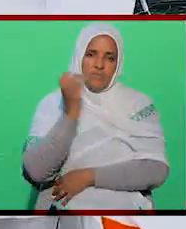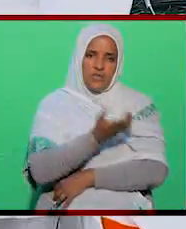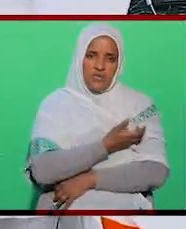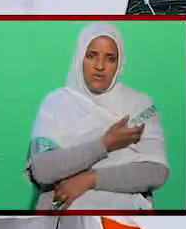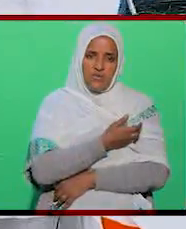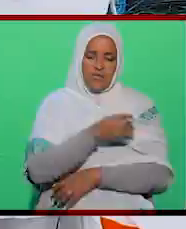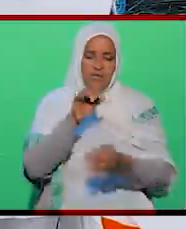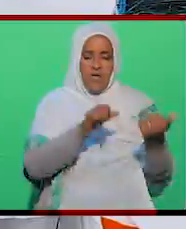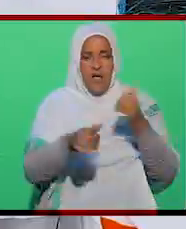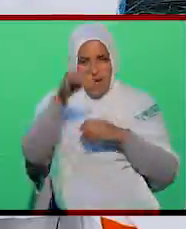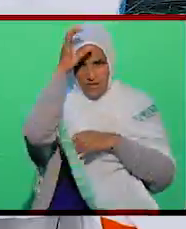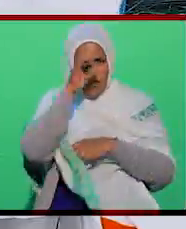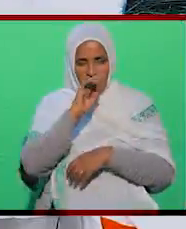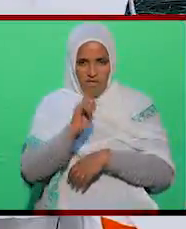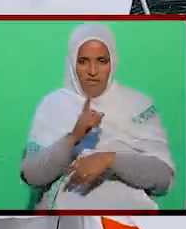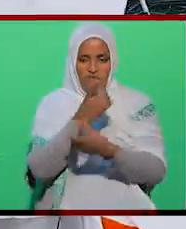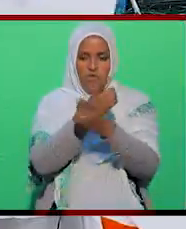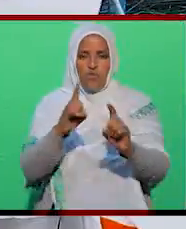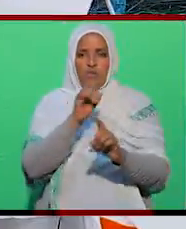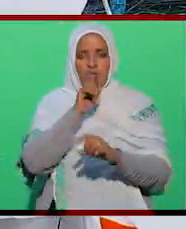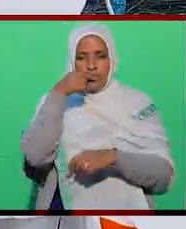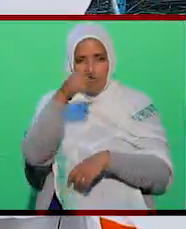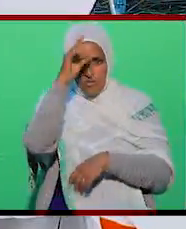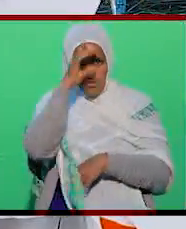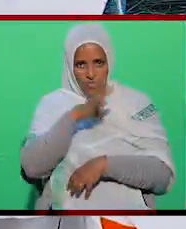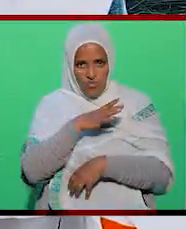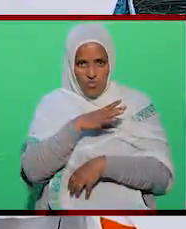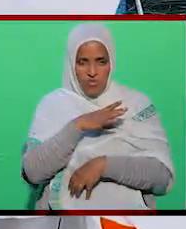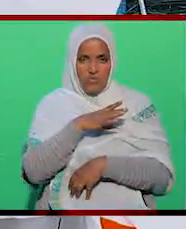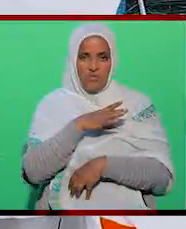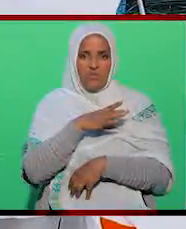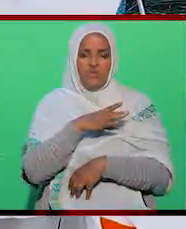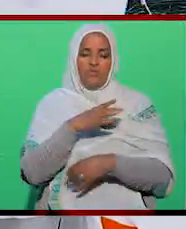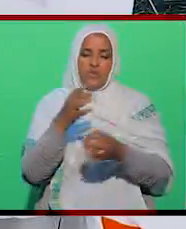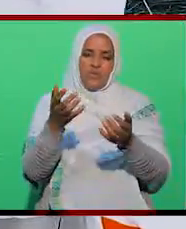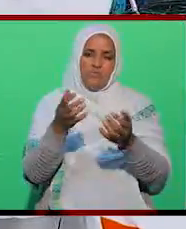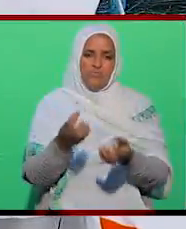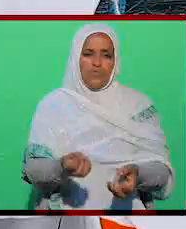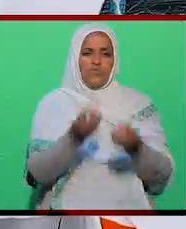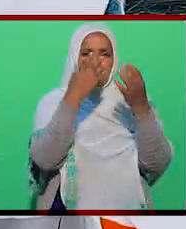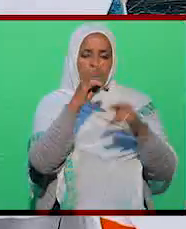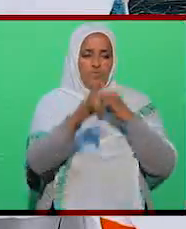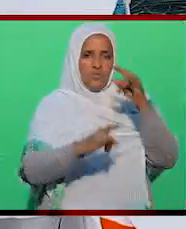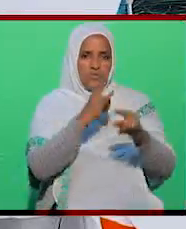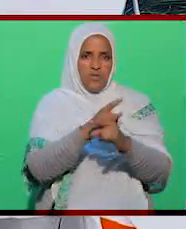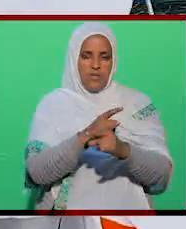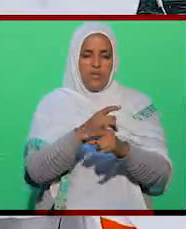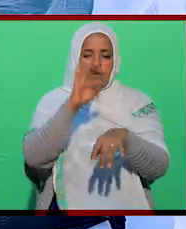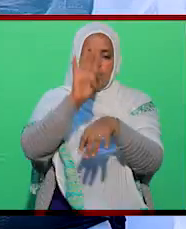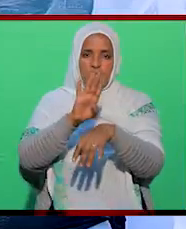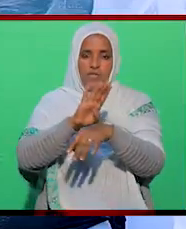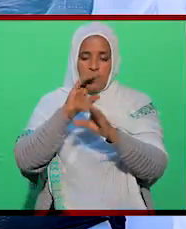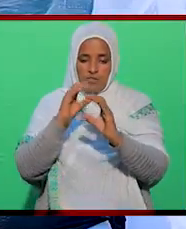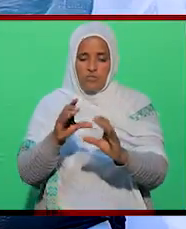በዘመናችን አጥማቂ ነን ወይም ፈዋሽ ነን የሚሉ ሰዎች እንዳሸነ የፈሉበት ዘመን ነውና